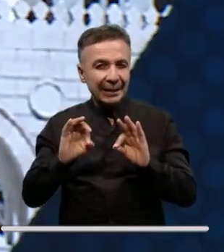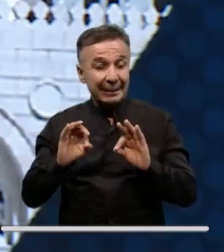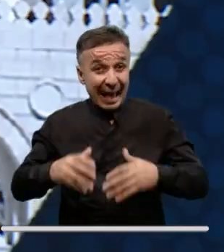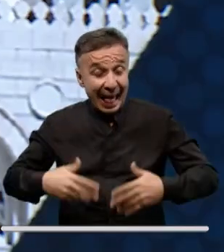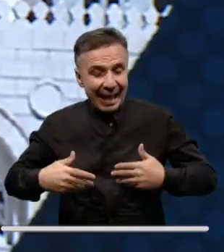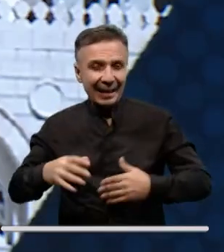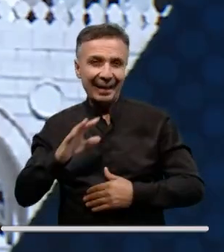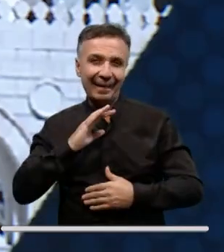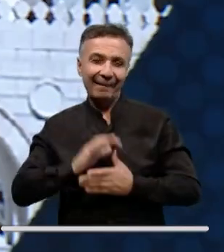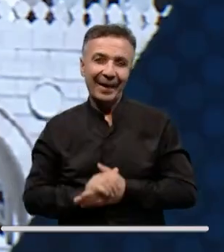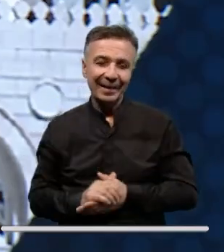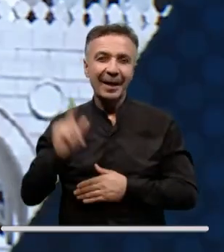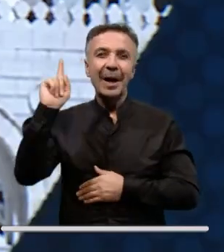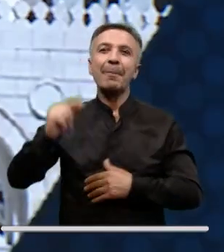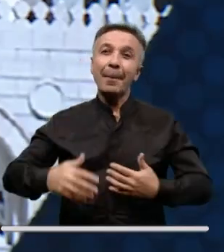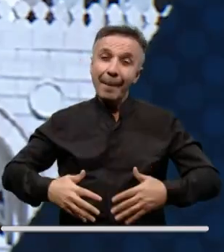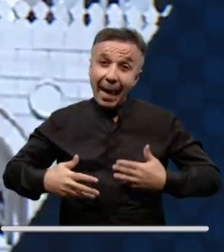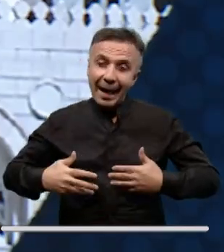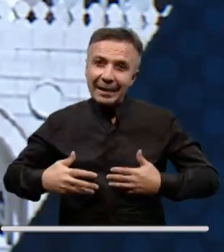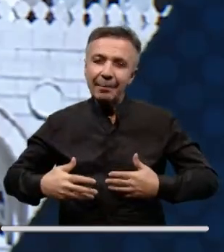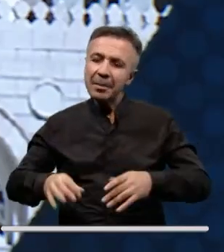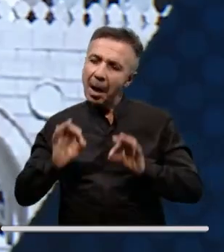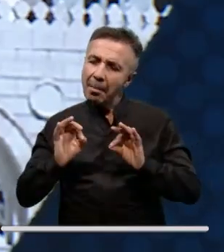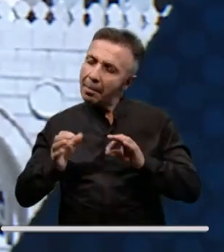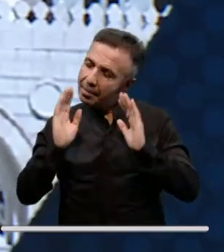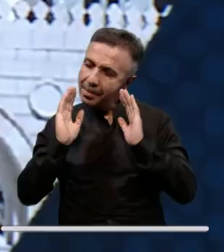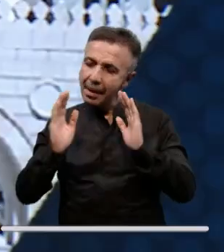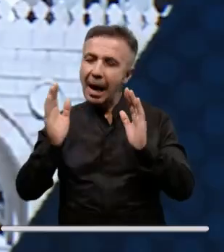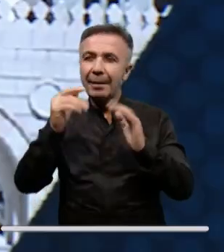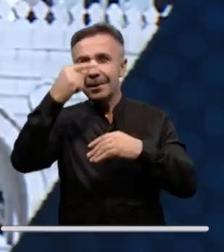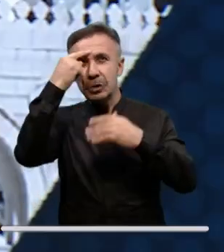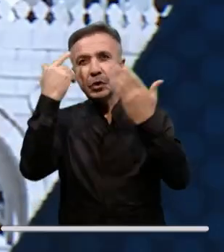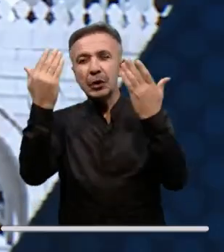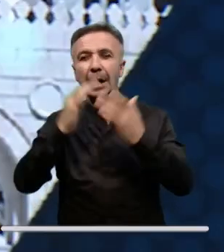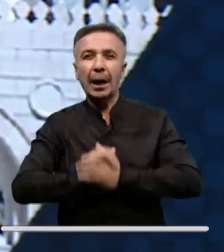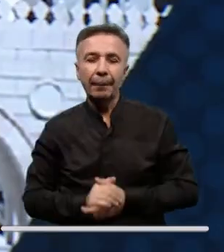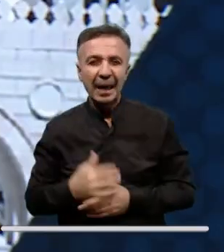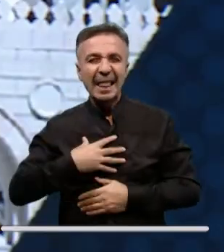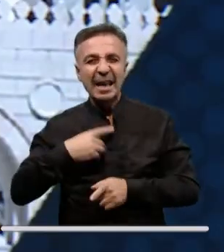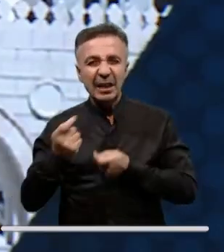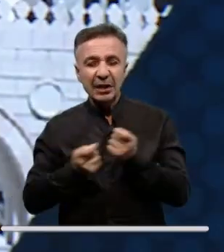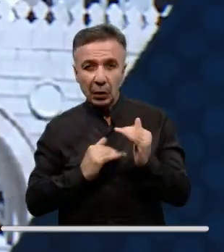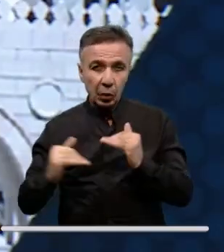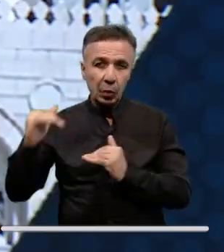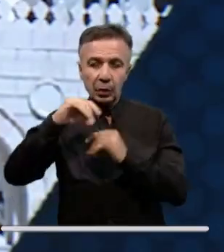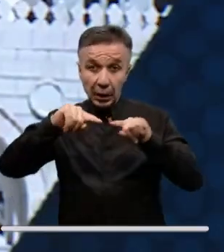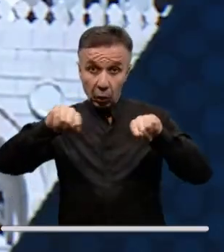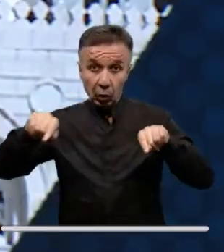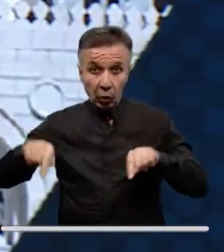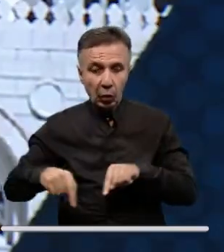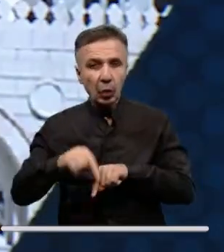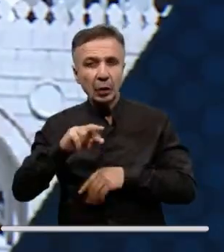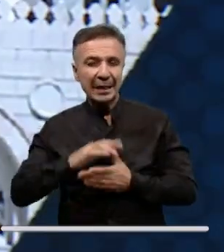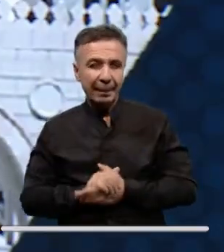heyecanlıyız Rabbim heyecanımızı daim eylesin inşallah Din İşleri Yüksek Kurulu gibi